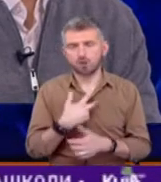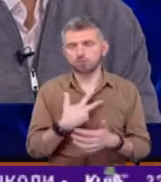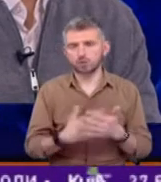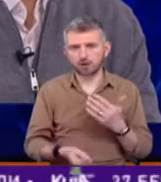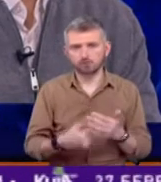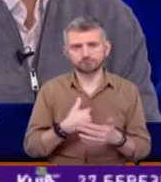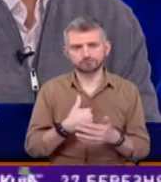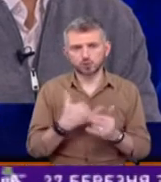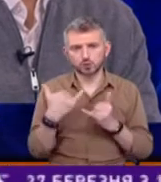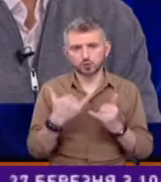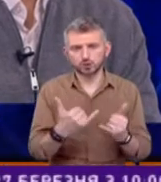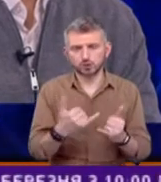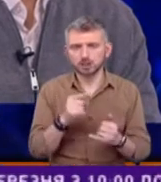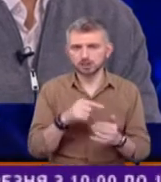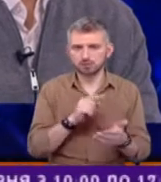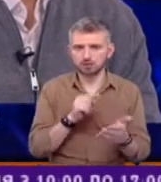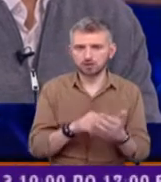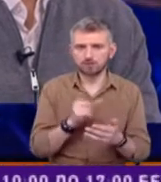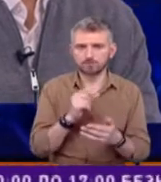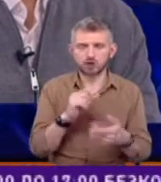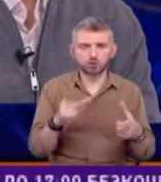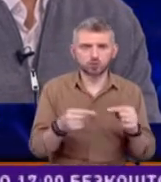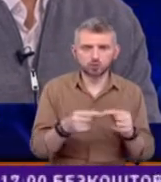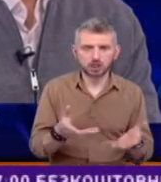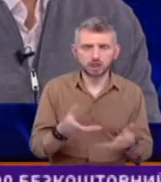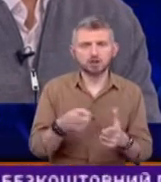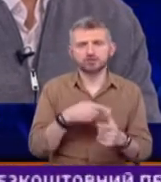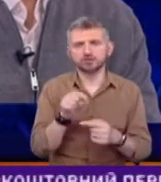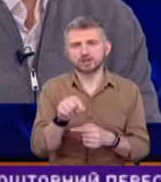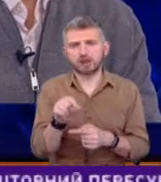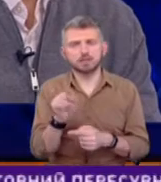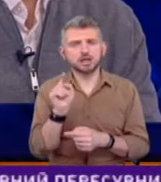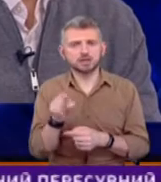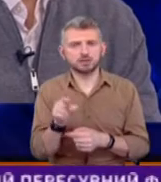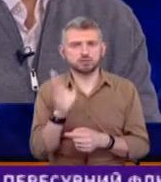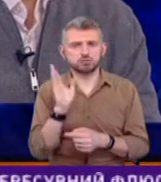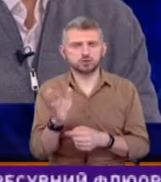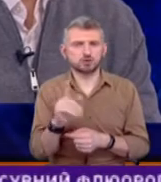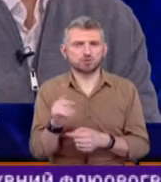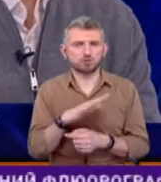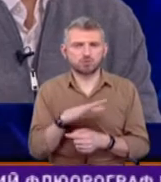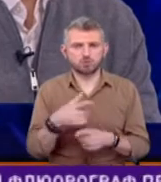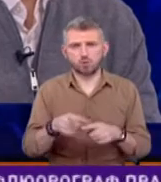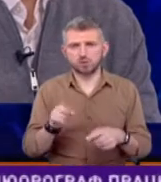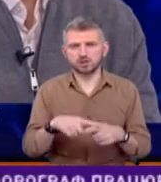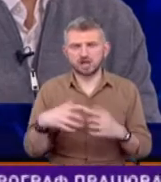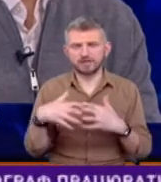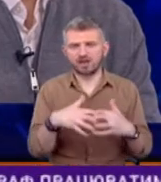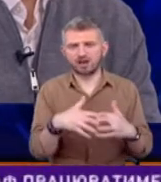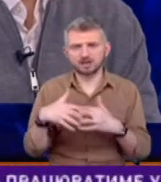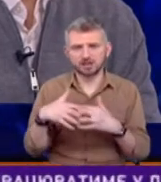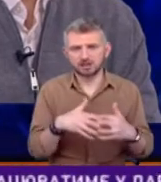програв, я уступаю, ти виходиш у перший тур, чи там ти становишся, щоб не було оцеї тяганини,